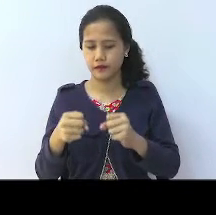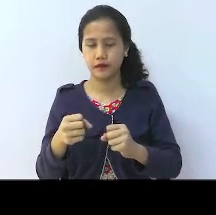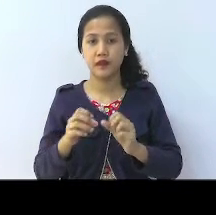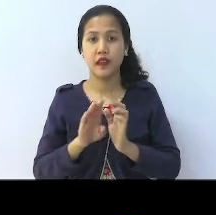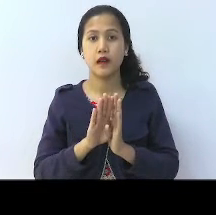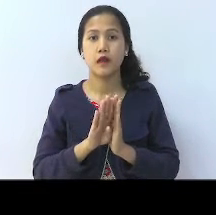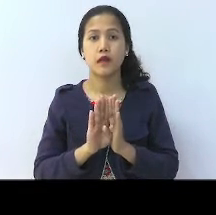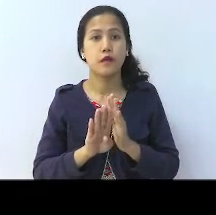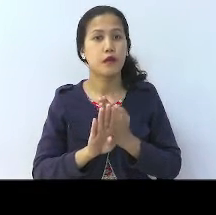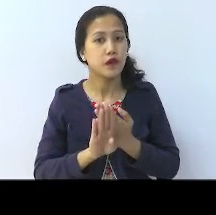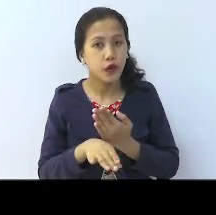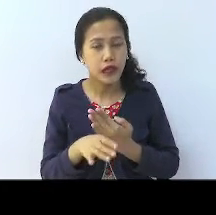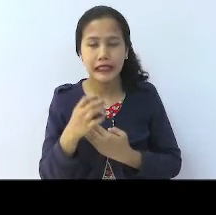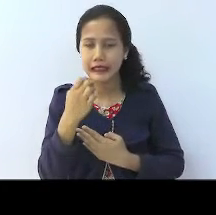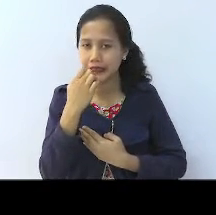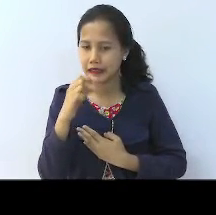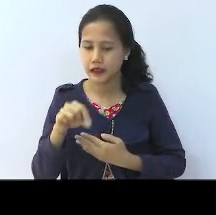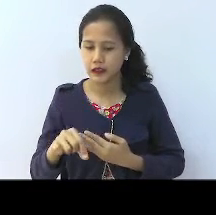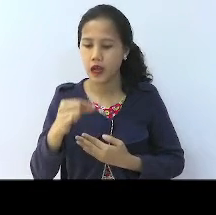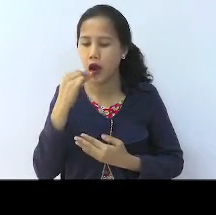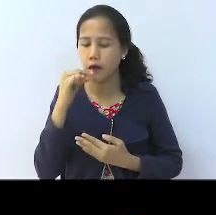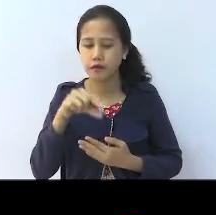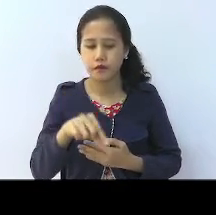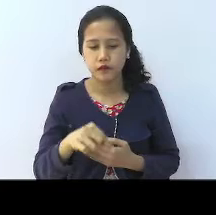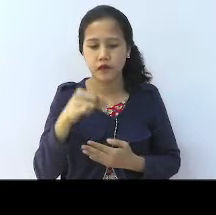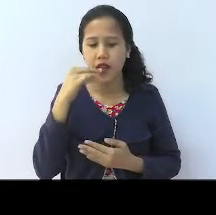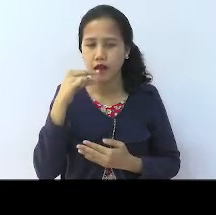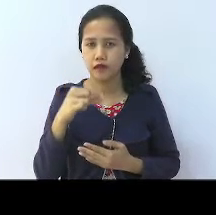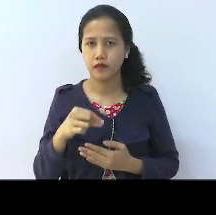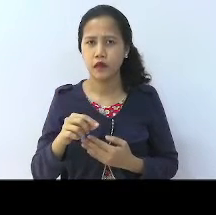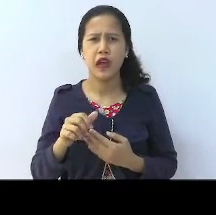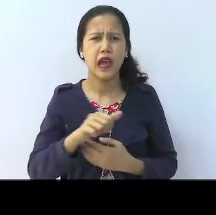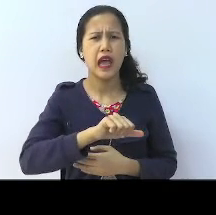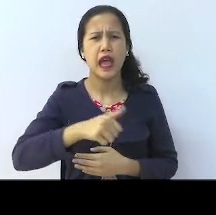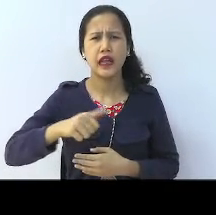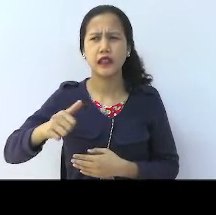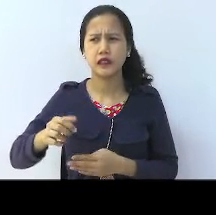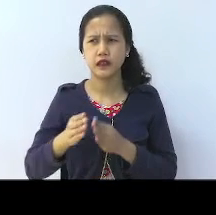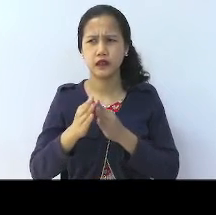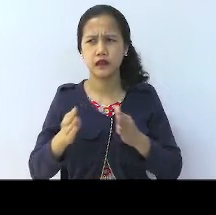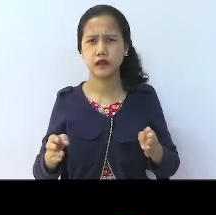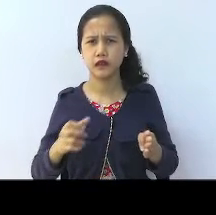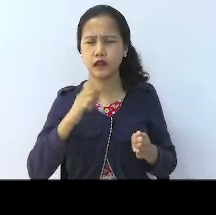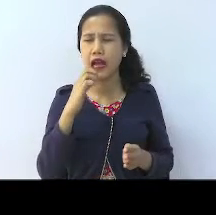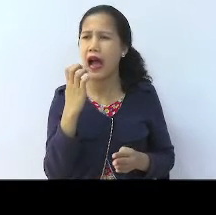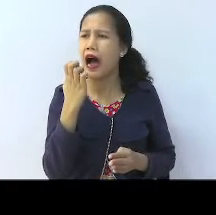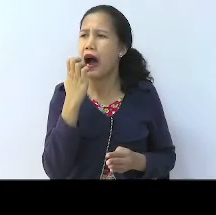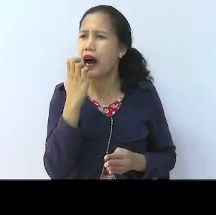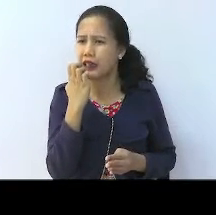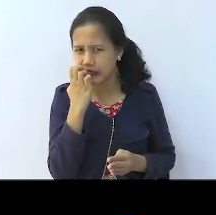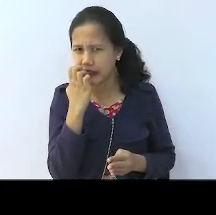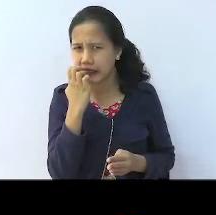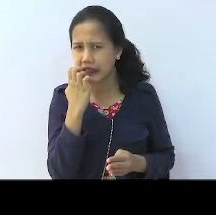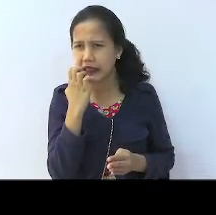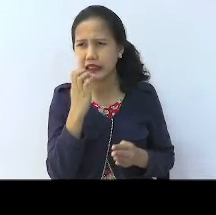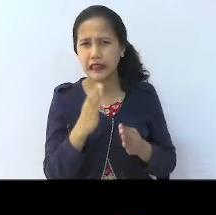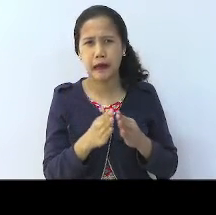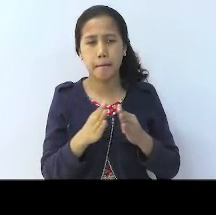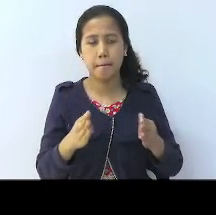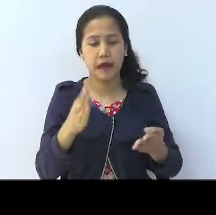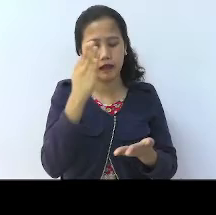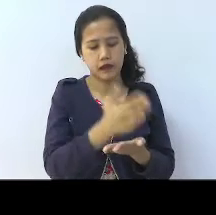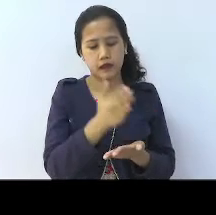paghikab at pagkagat ng malalaking pagkain, malalaking piraso ng pagkain tulad ng apple. Yan, hiwain na